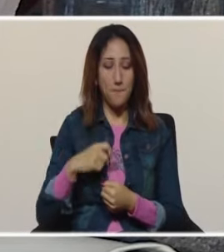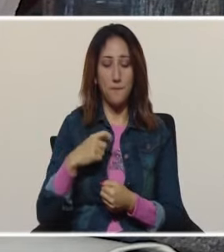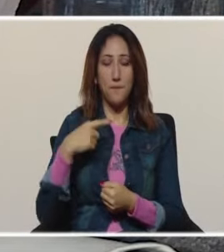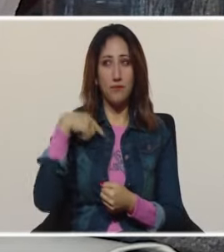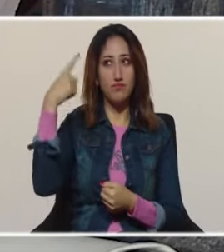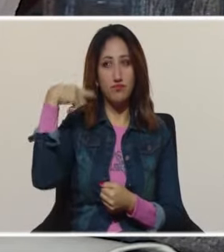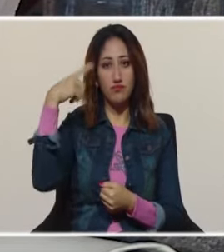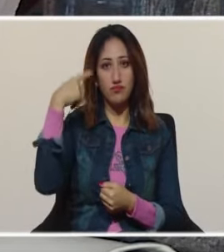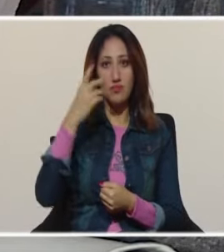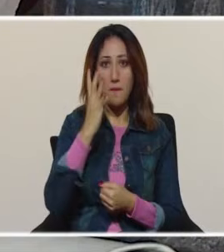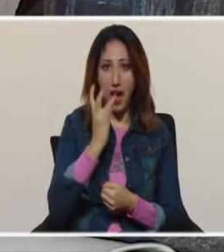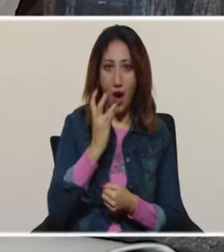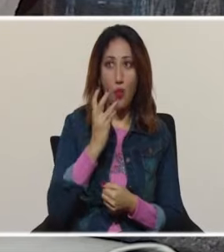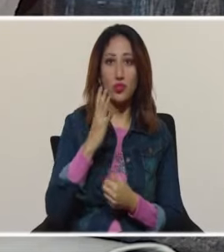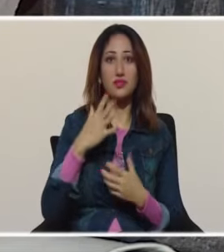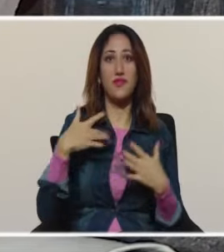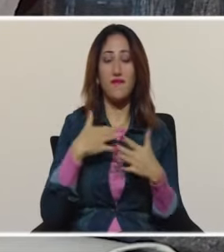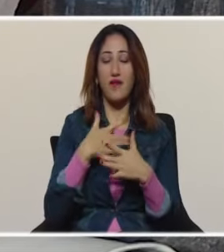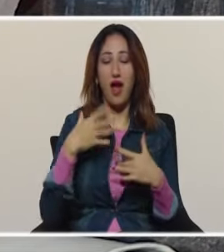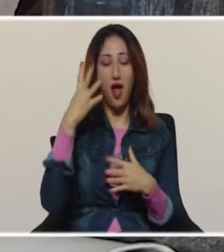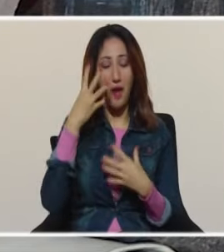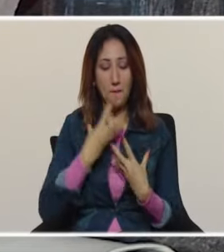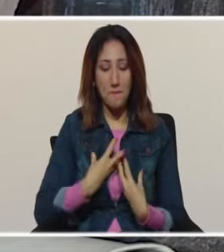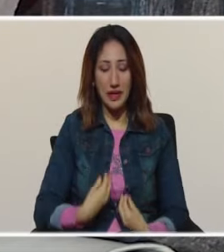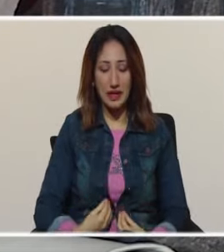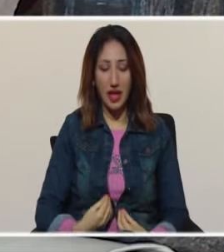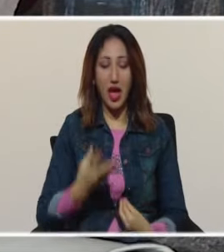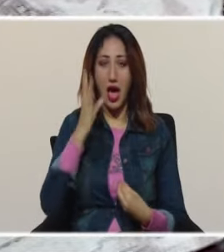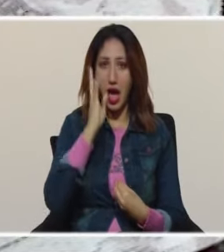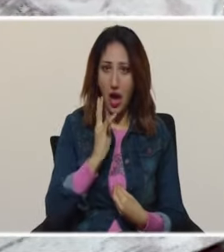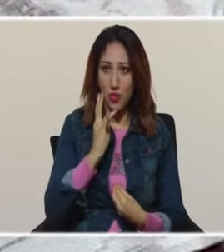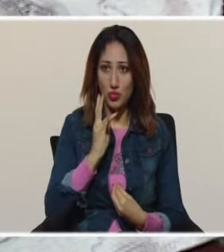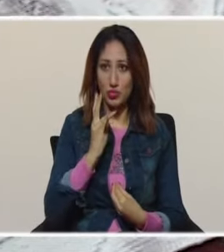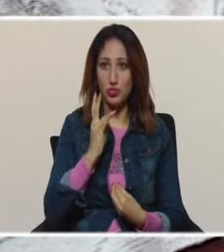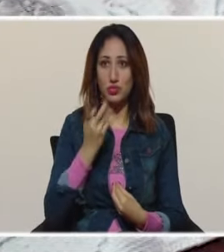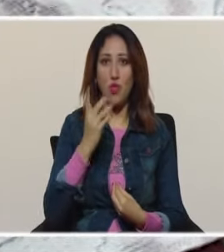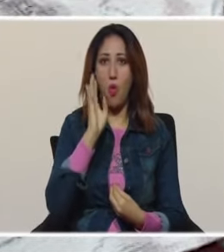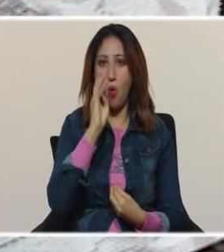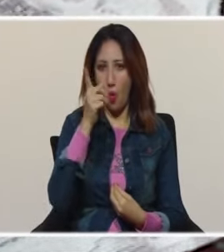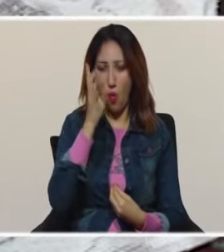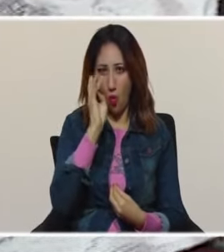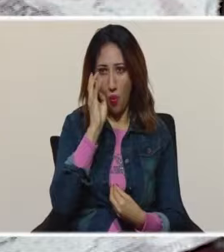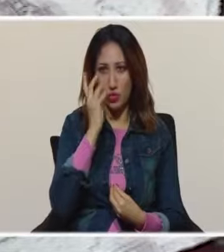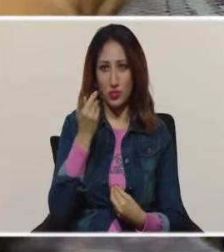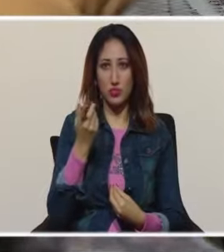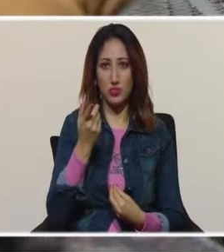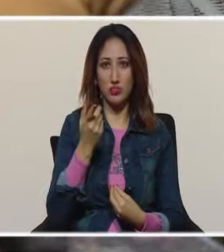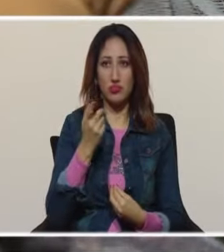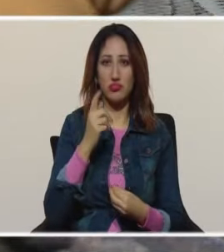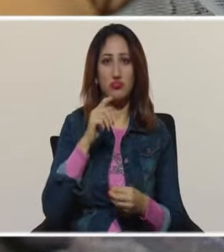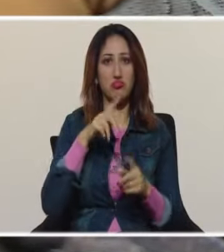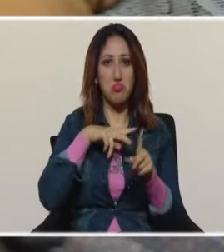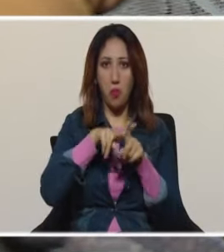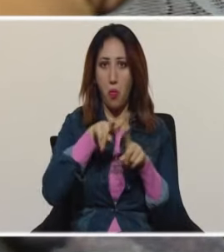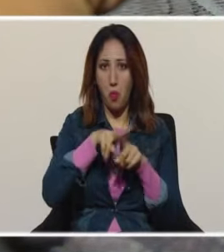وافتكرت ان انا لما اتجوز هرتاح، واول ما اتجوزت لقيت جوزي بهدلني،